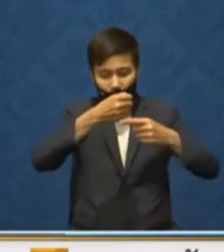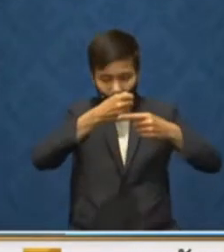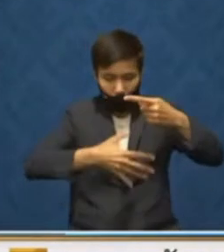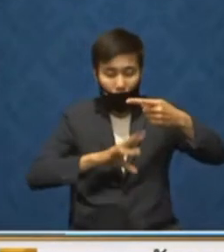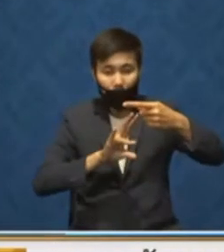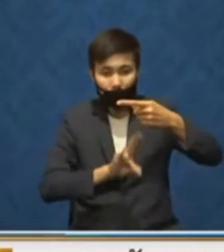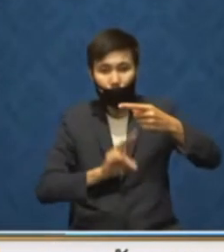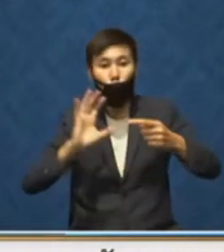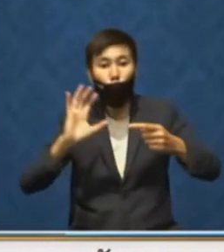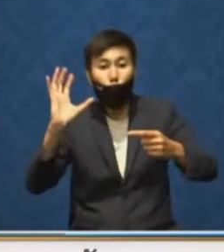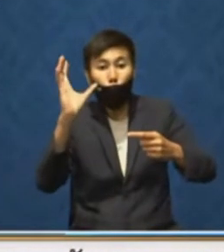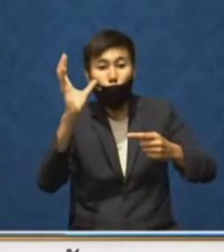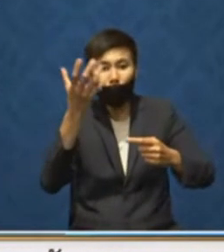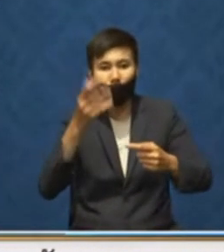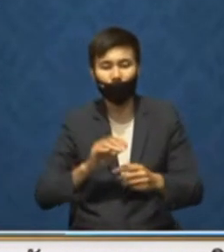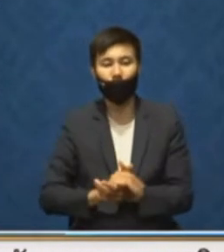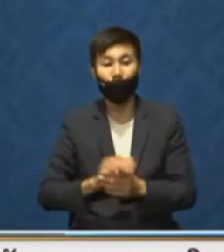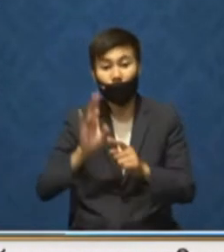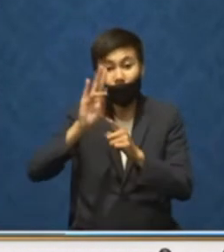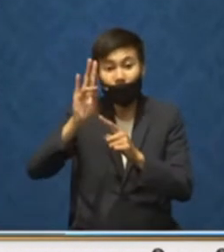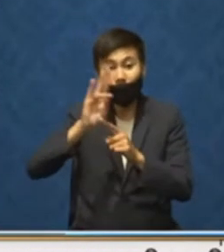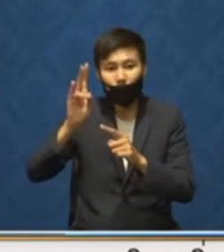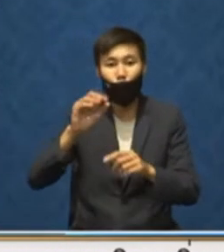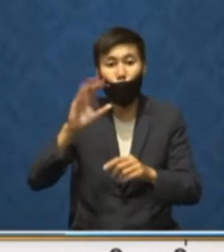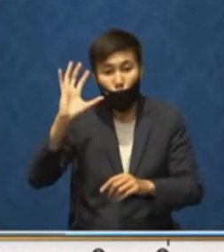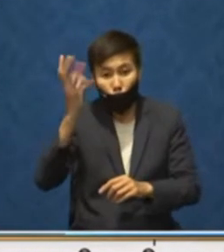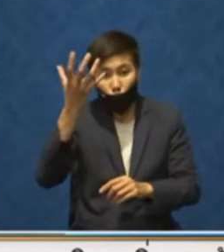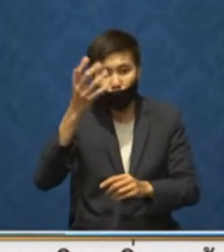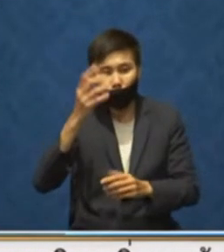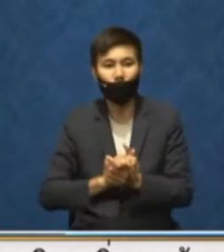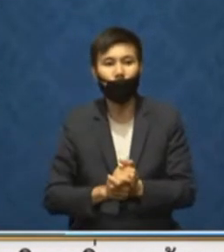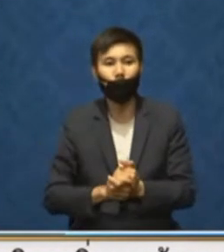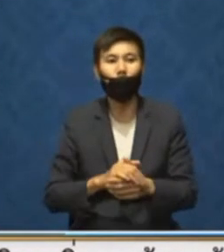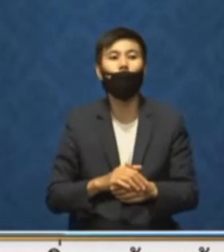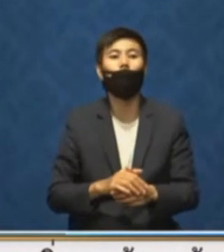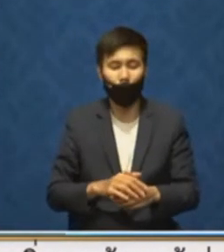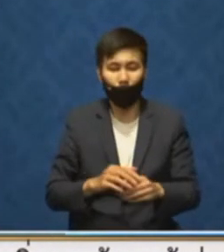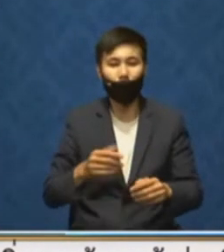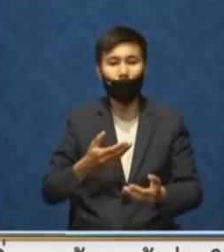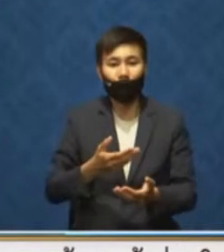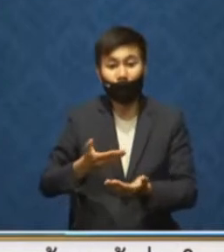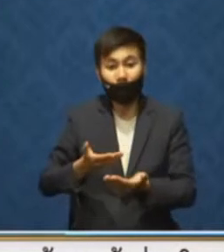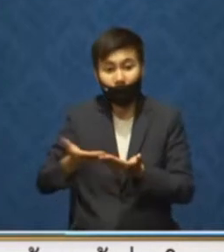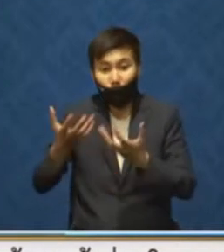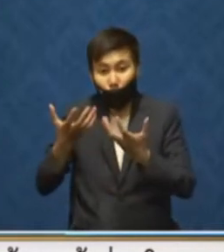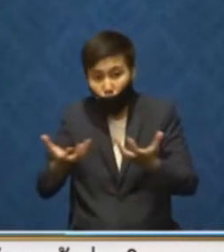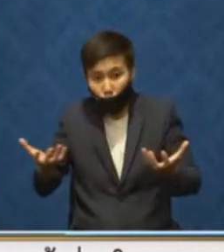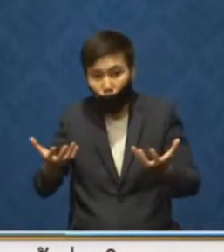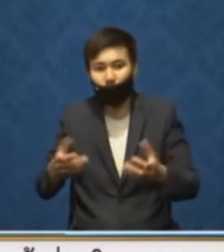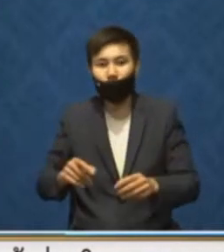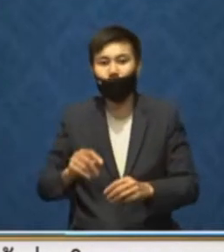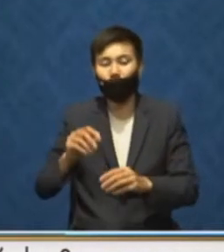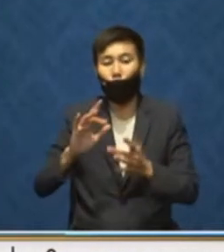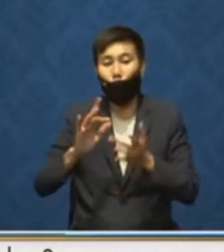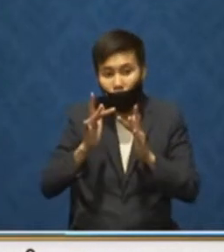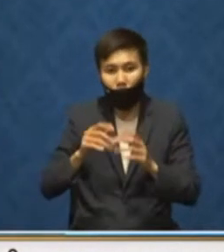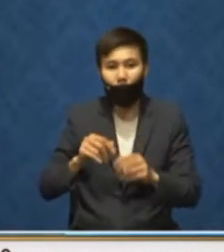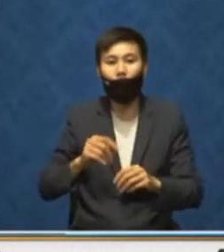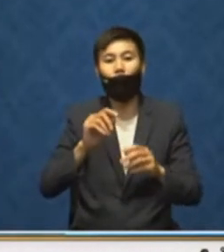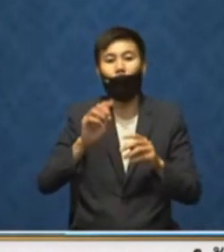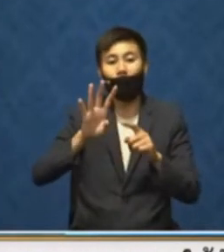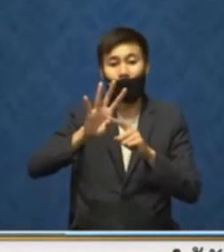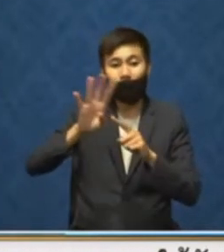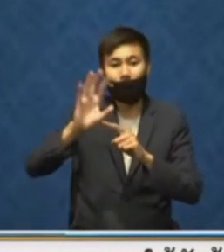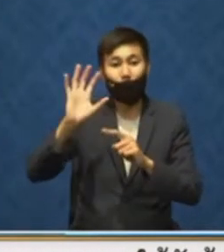ช็อปปิ้งอะไรมากขึ้นแป้งอันที่สี่ของโลกเป็นต้นนะครับก็อาทิตย์ทำไมที่สุดเข้ามาแนะนำที่มีเหล่านั้นมาใช้ในการปัญหา